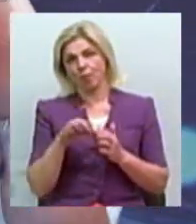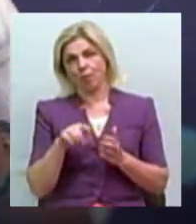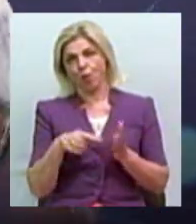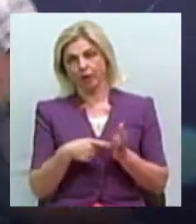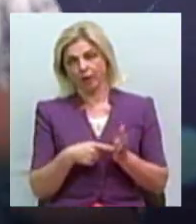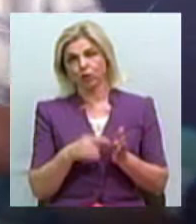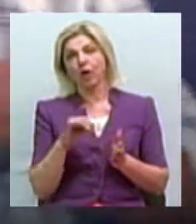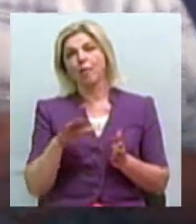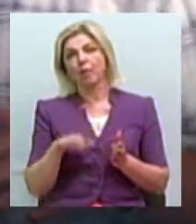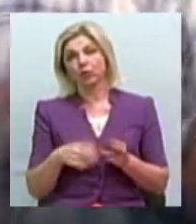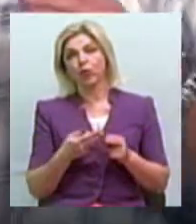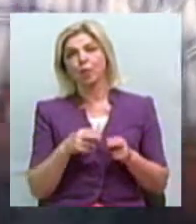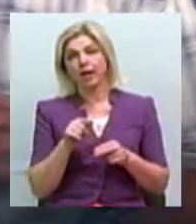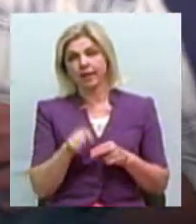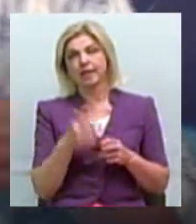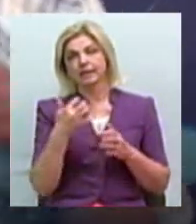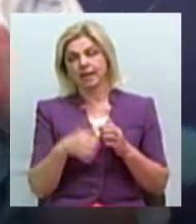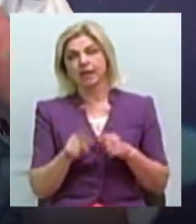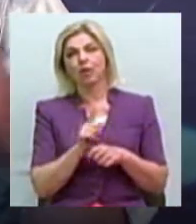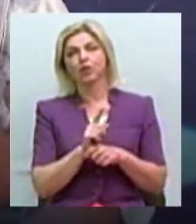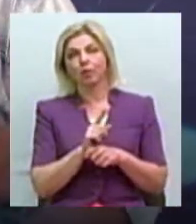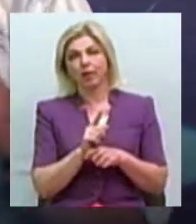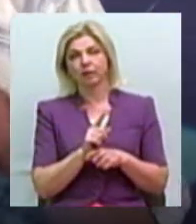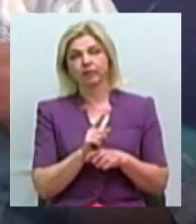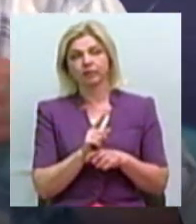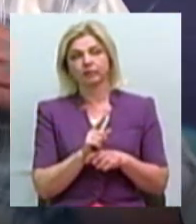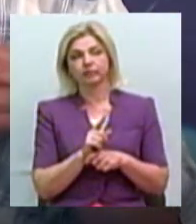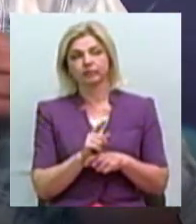И потом вот эта средняя нормативная